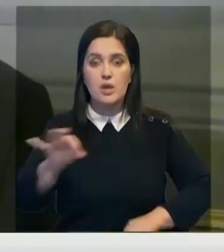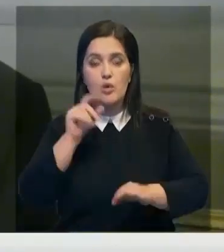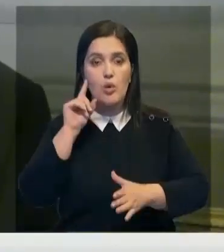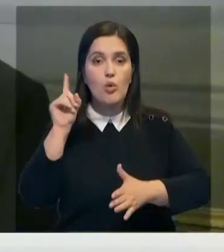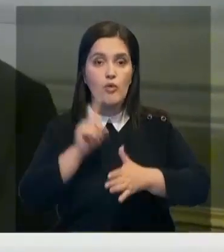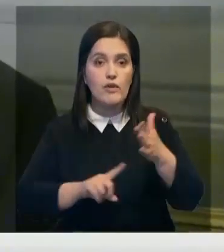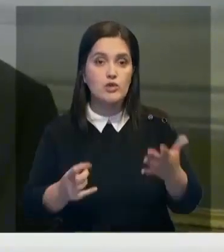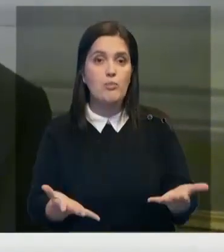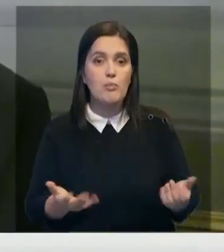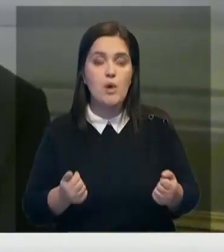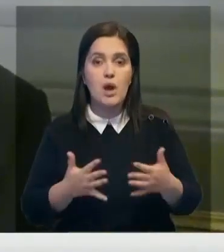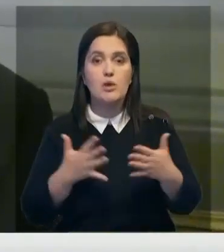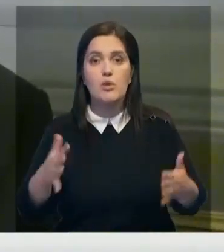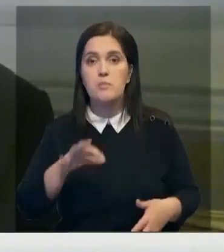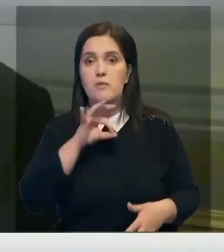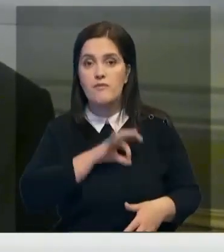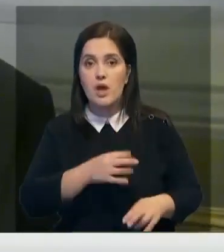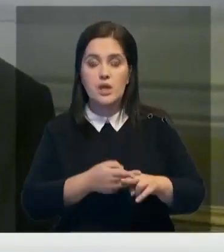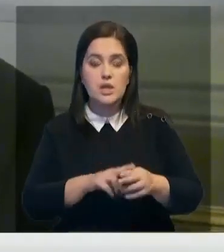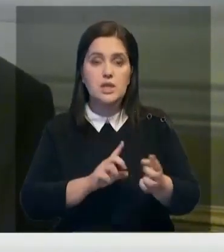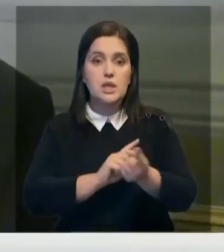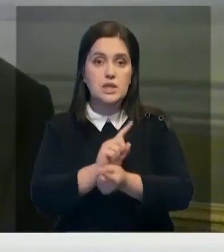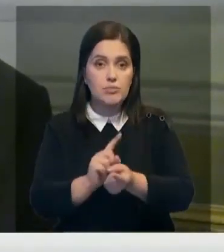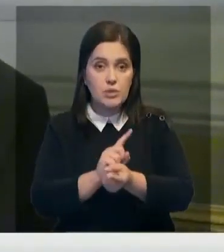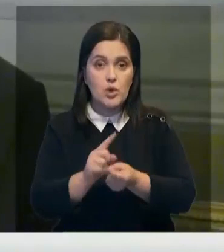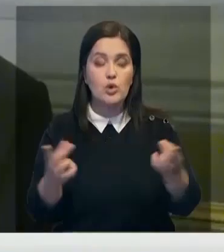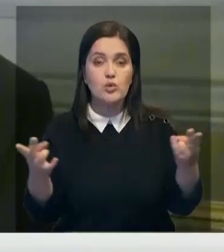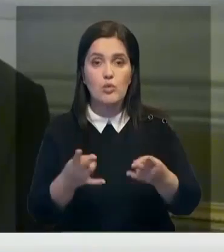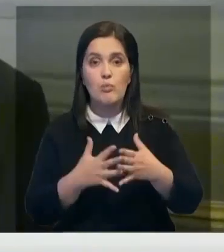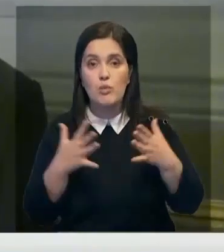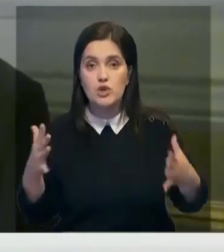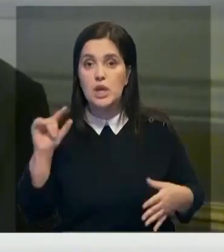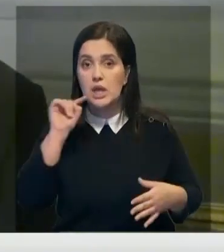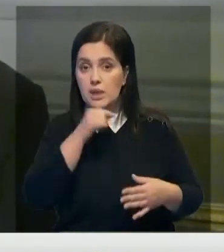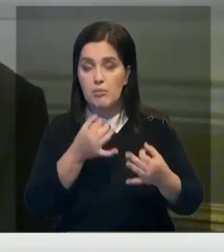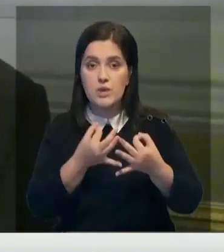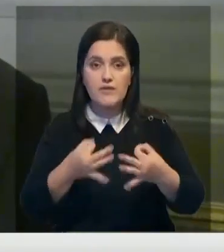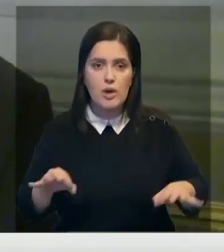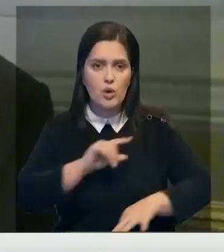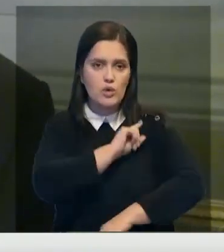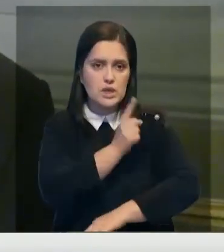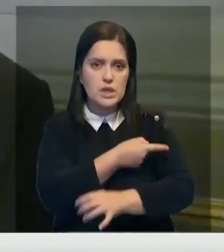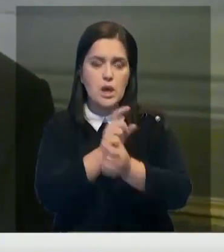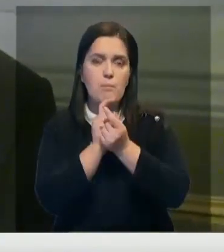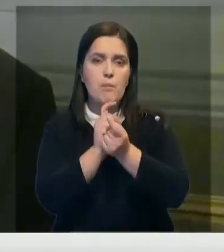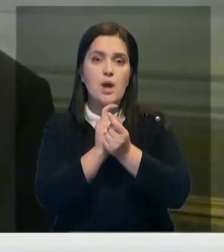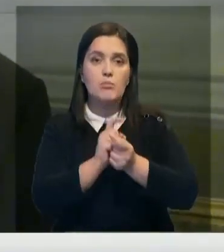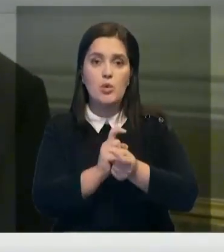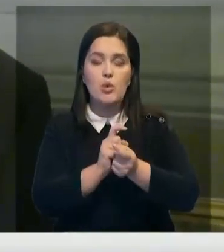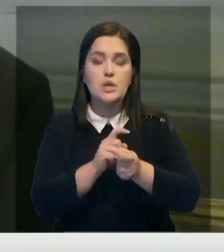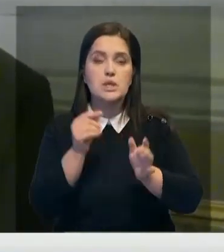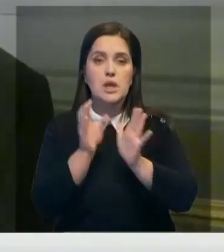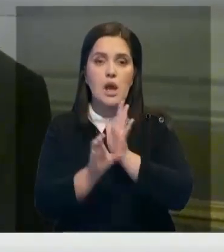страна получит огромную выгоду от этих реформ. Для этого нужно больше экономической свободы, усилить борьбу с коррупцией и создать условия